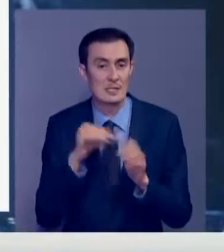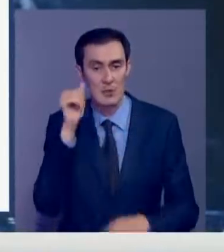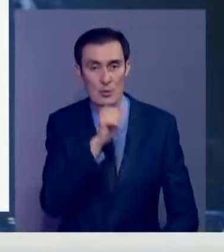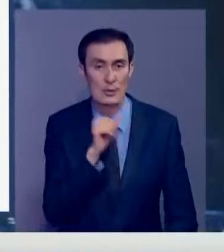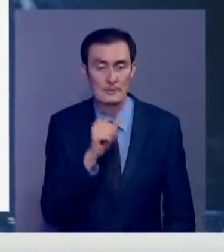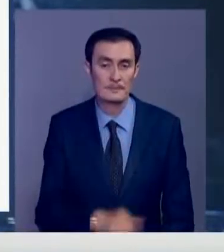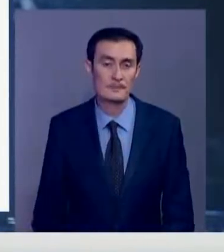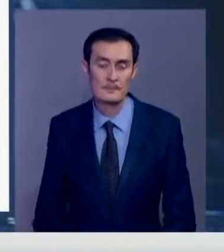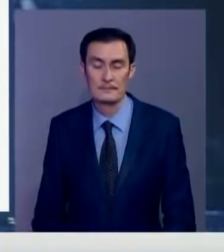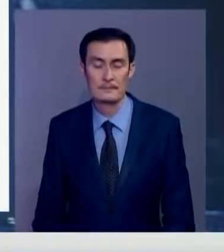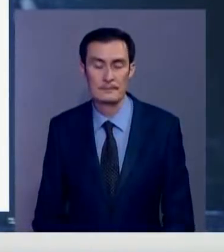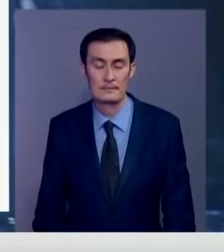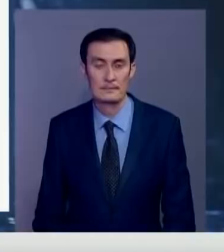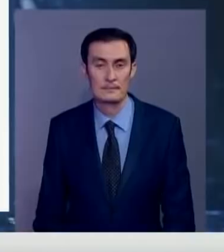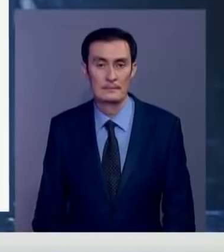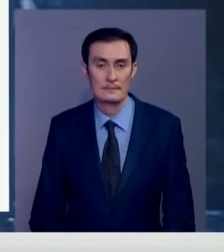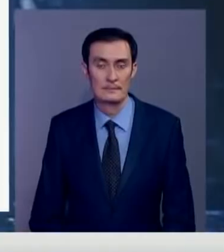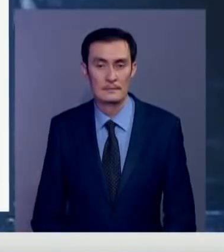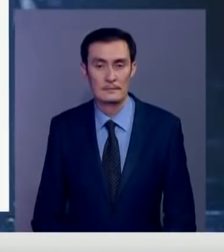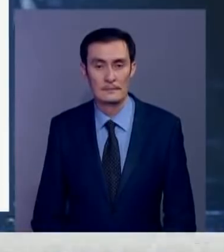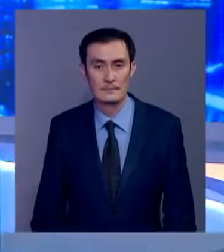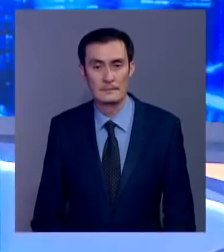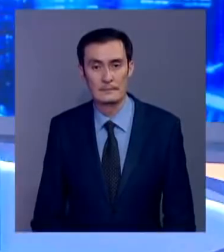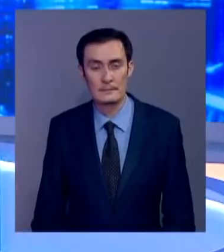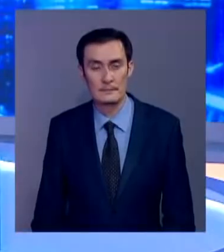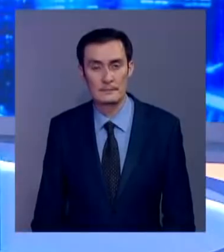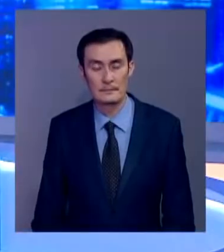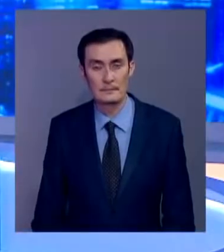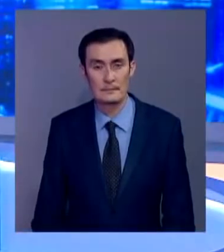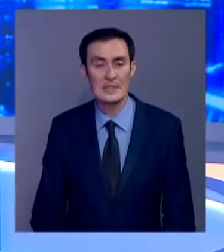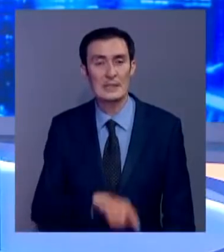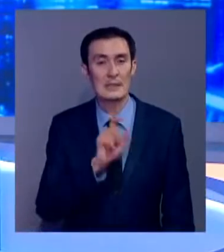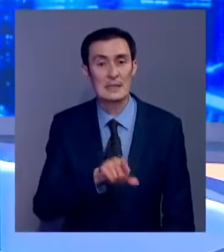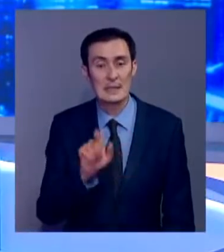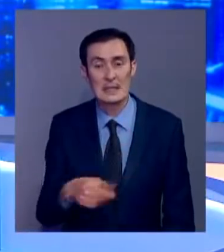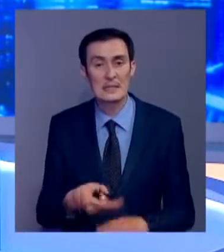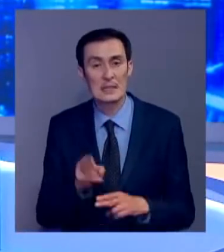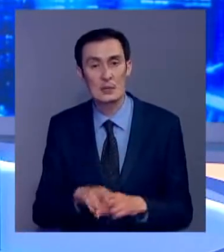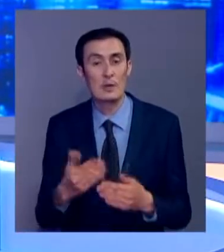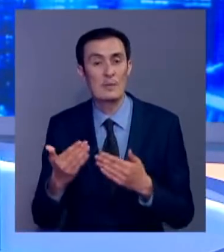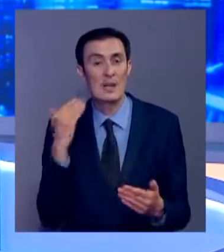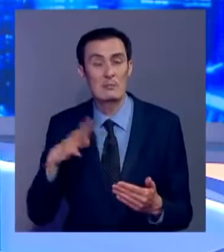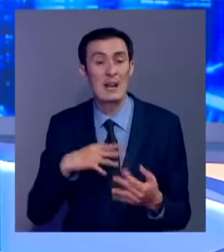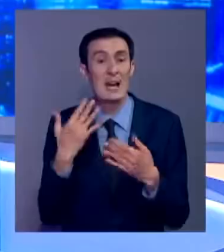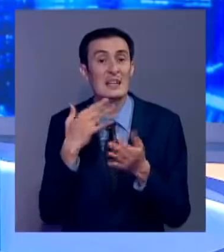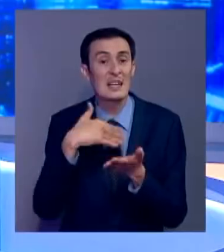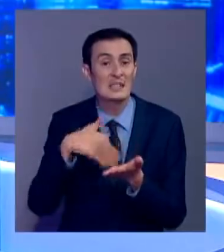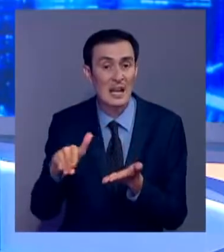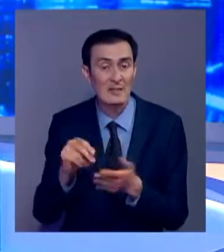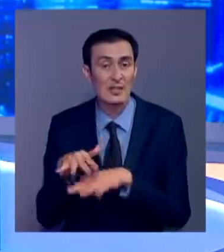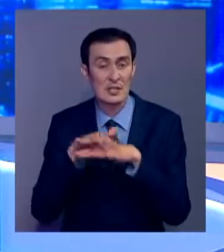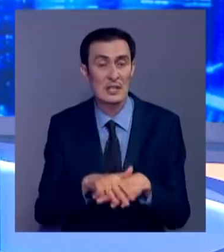год. Казахстанцы, которым ранее отказали в